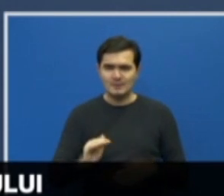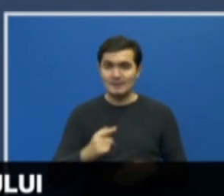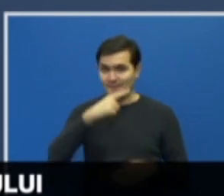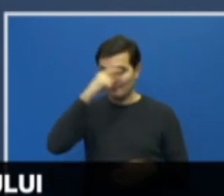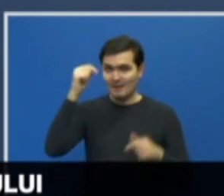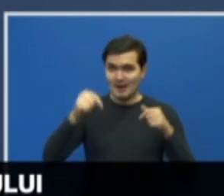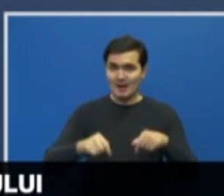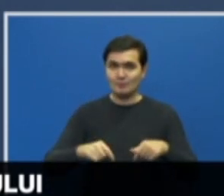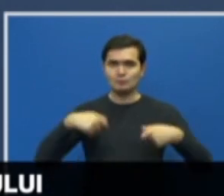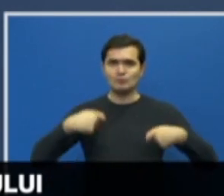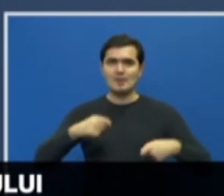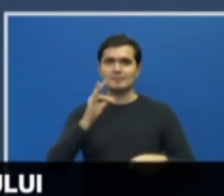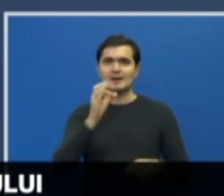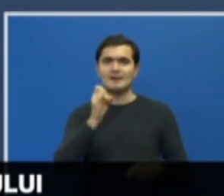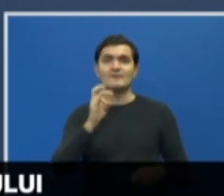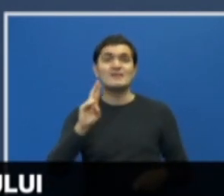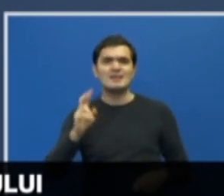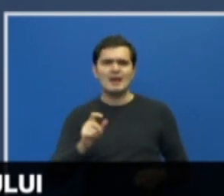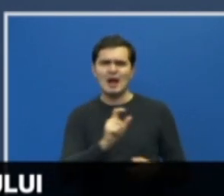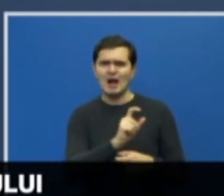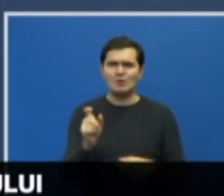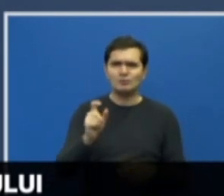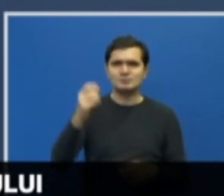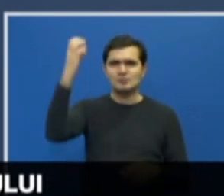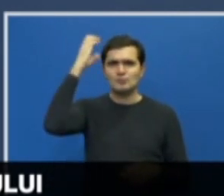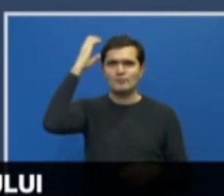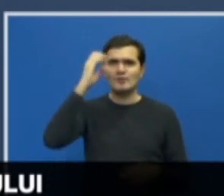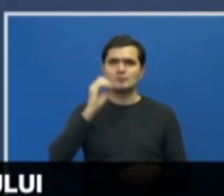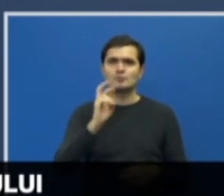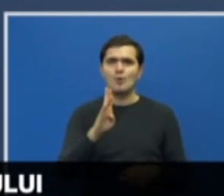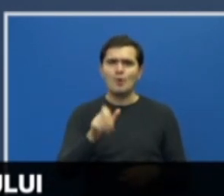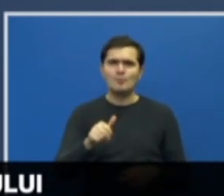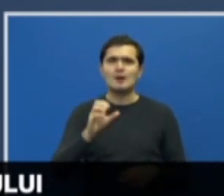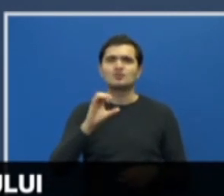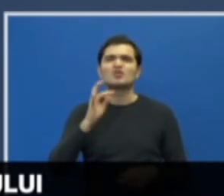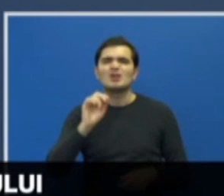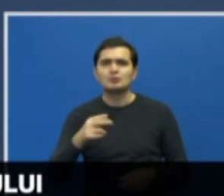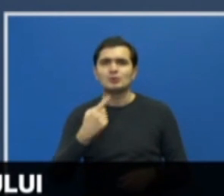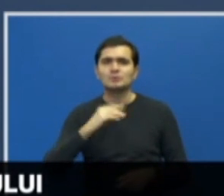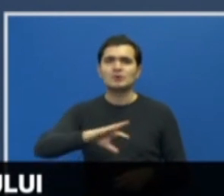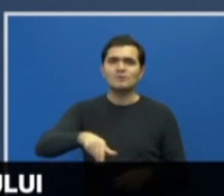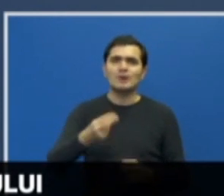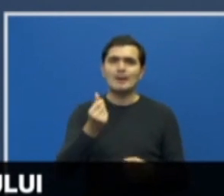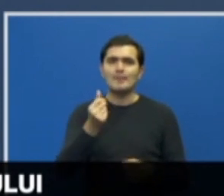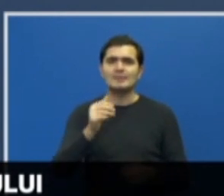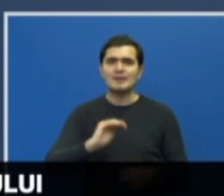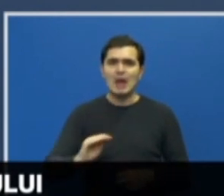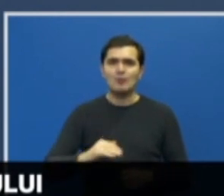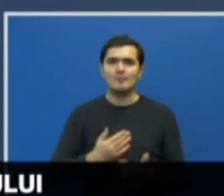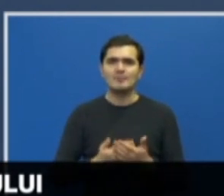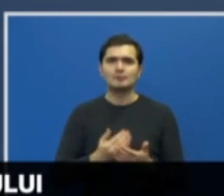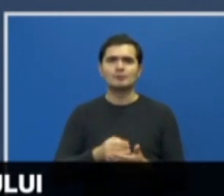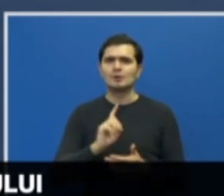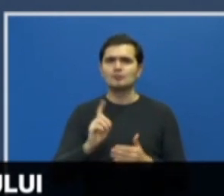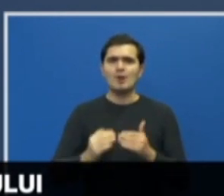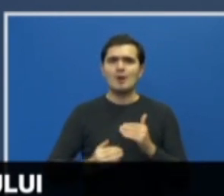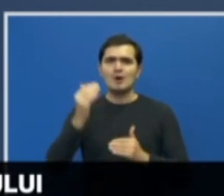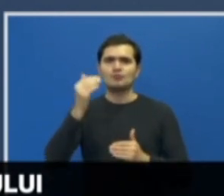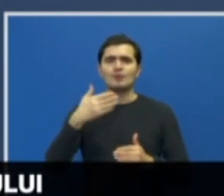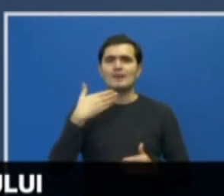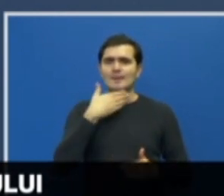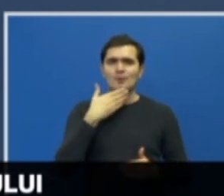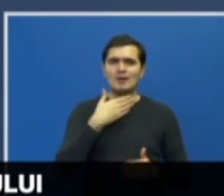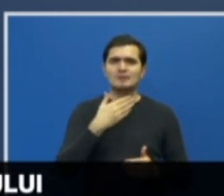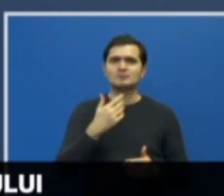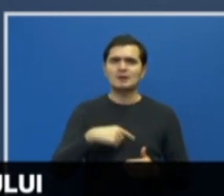doamna Firea a acuzat guvernele Orban și Câțu că fură bani de la copii prin faptul că nu majorează alocațiile